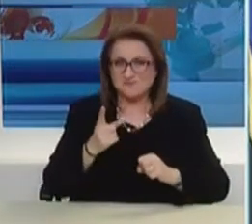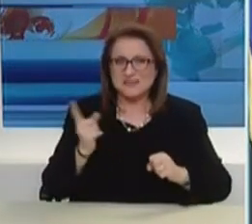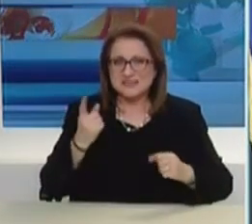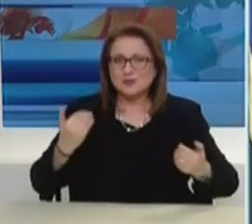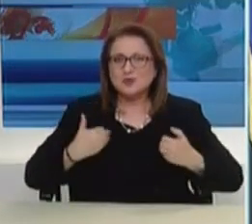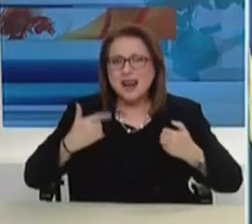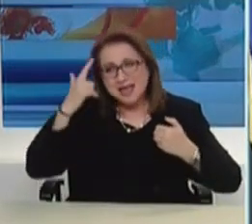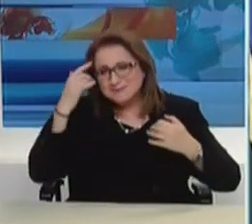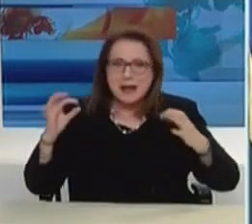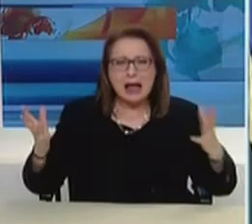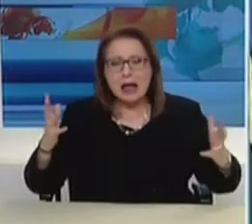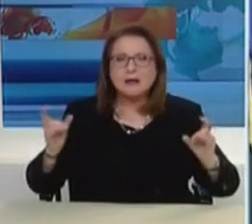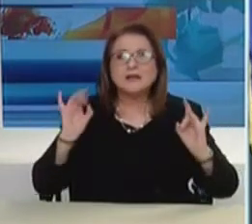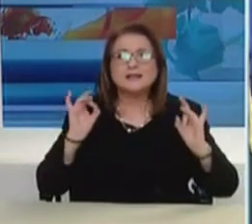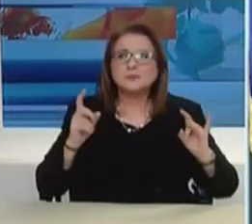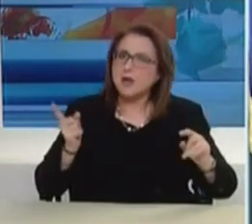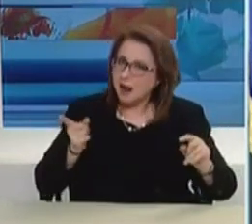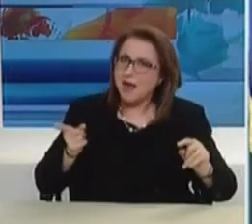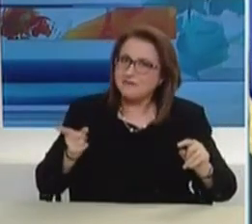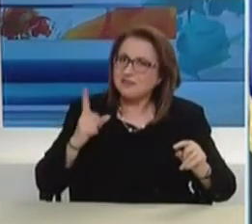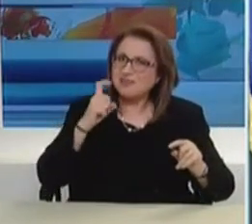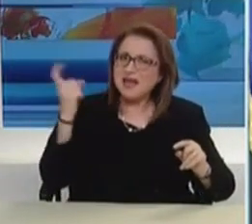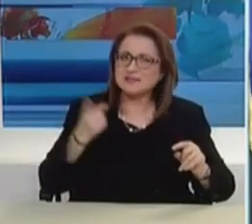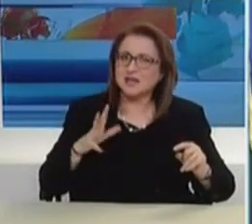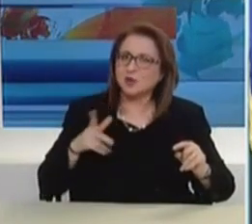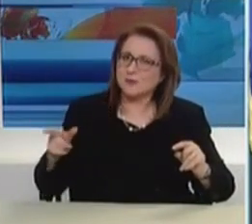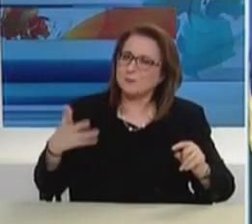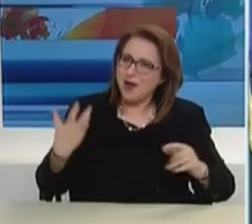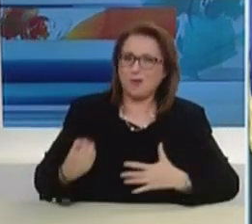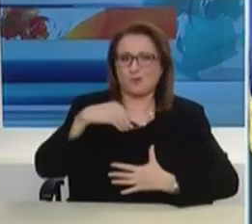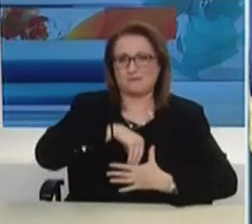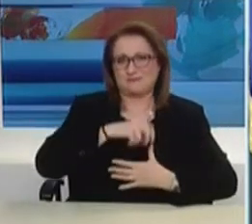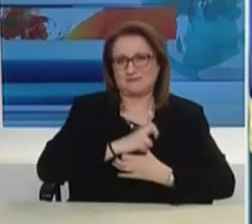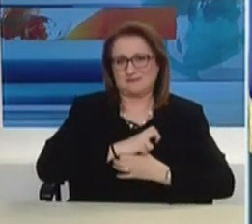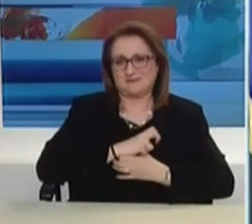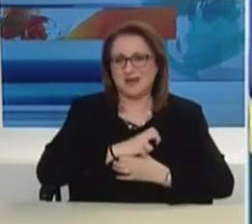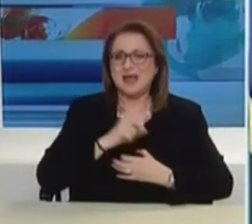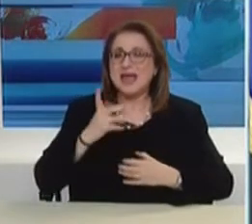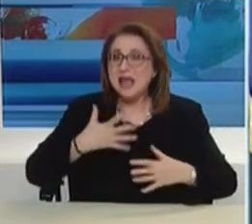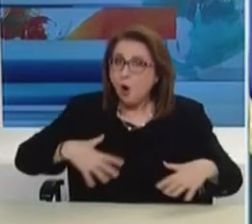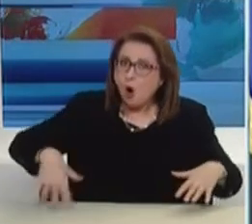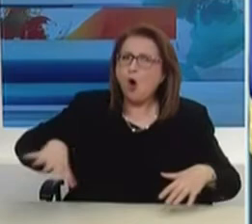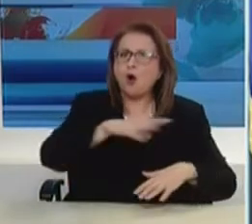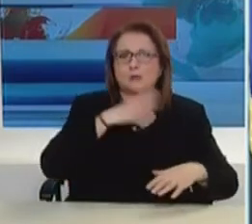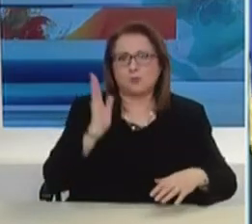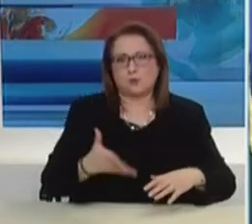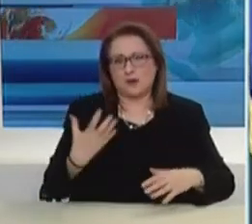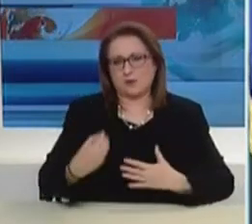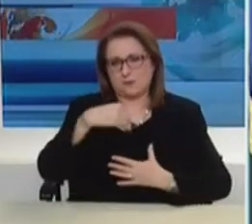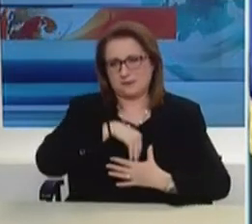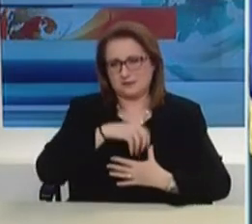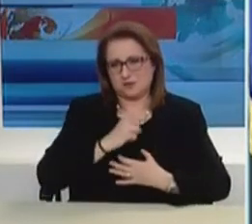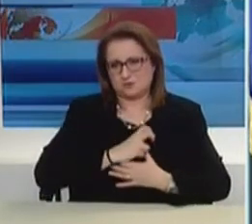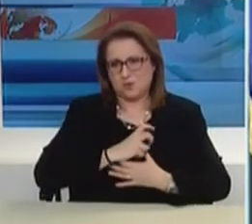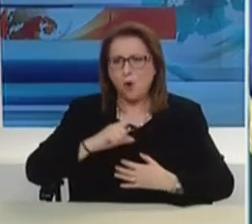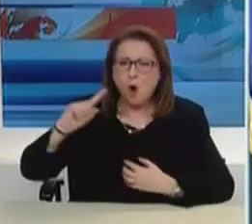μήνυμα αυτό που είπα και που λέω και επαναλαμβάνω πολλές φορές. Θεωρητικά όλοι μας είναι δυνατόν να έχουμε την νόσο. Δεν